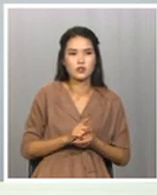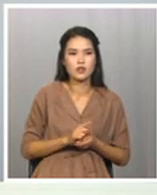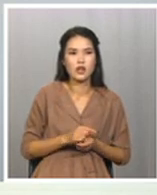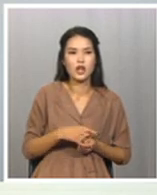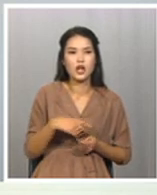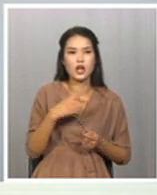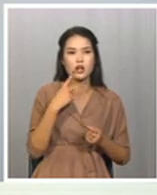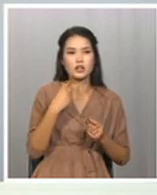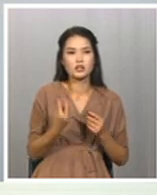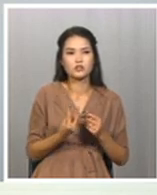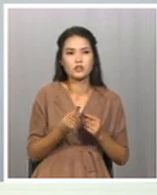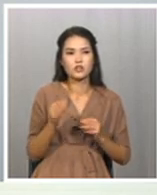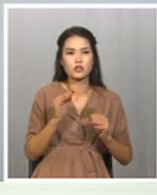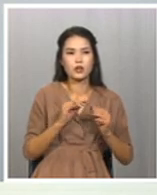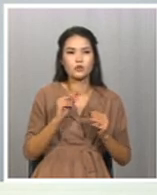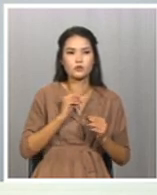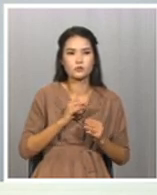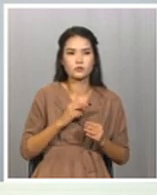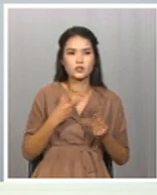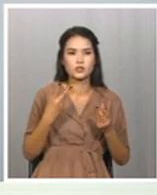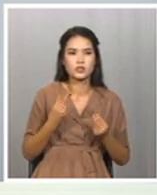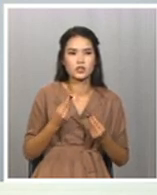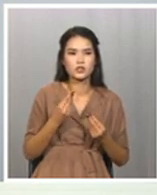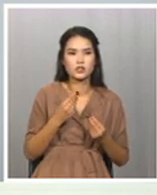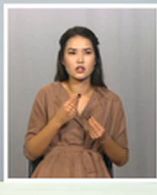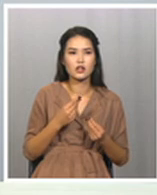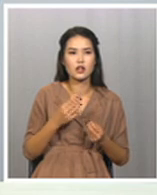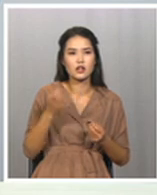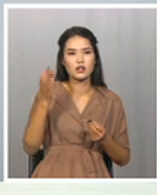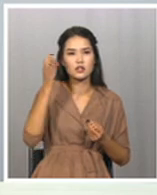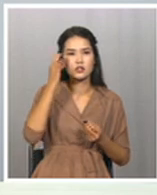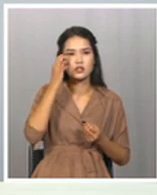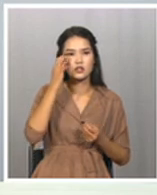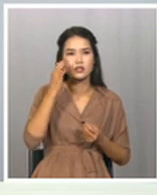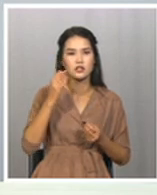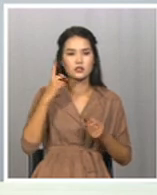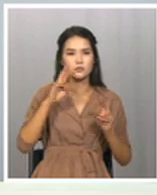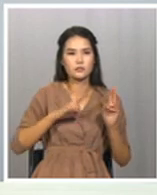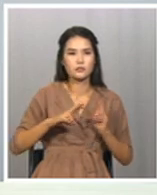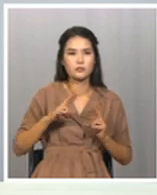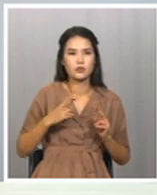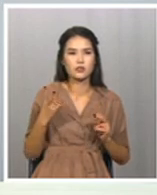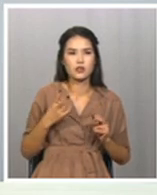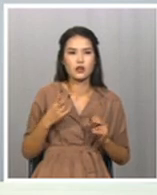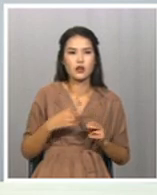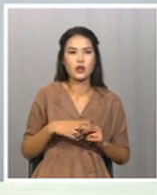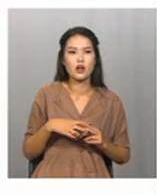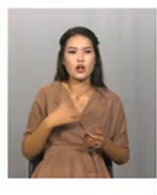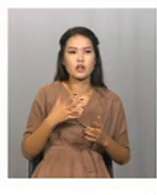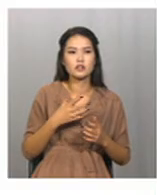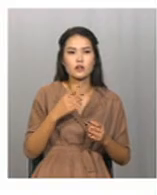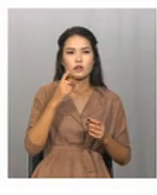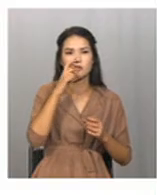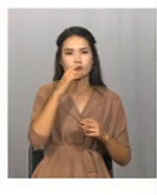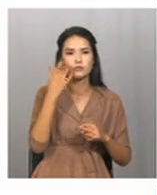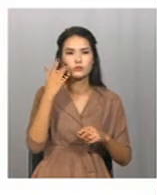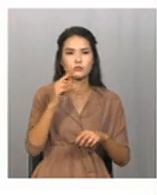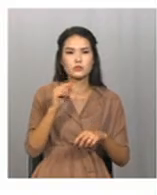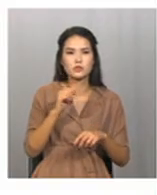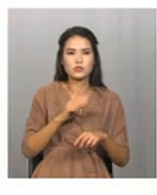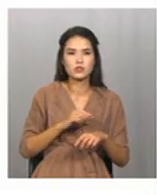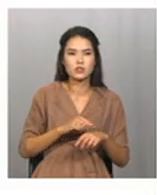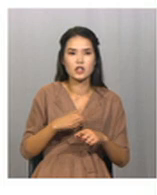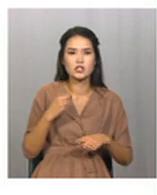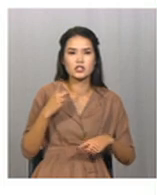қыздырғыш құралдармен жұмыс істеу кезінде ережені сақтауымыз қажет. Егер қышқыл немесе сілті қолға